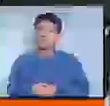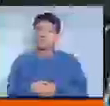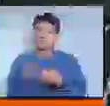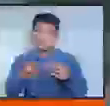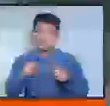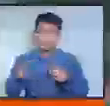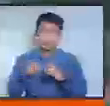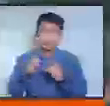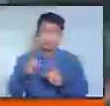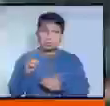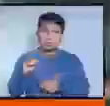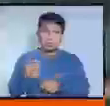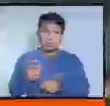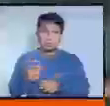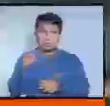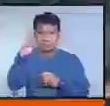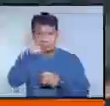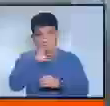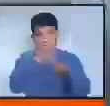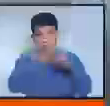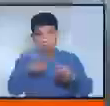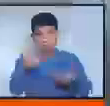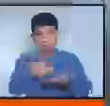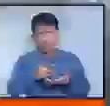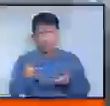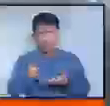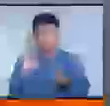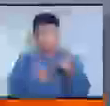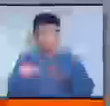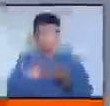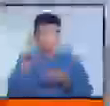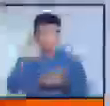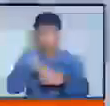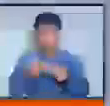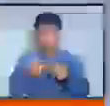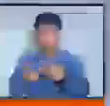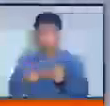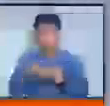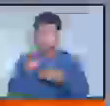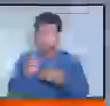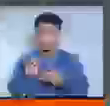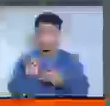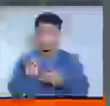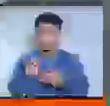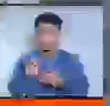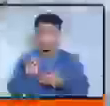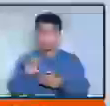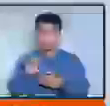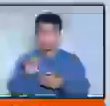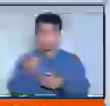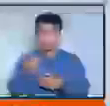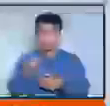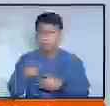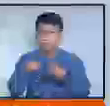Aminado ang Department of Health na pinag-aaralan pa rin nila kung anong kemikal ang nagdudulot ng e-cigarette or vape use associated